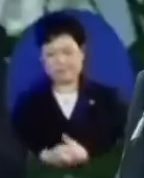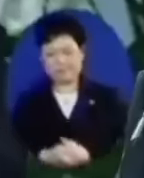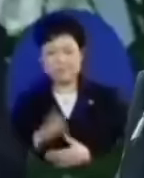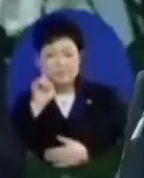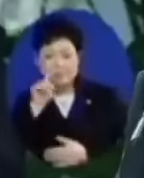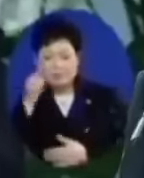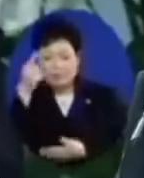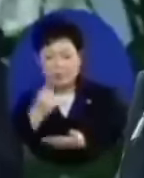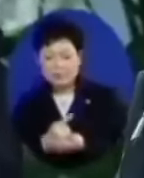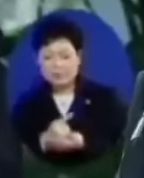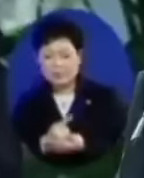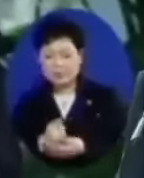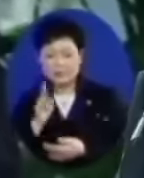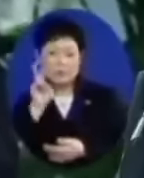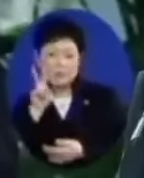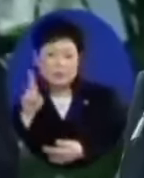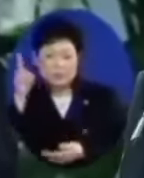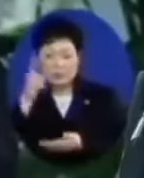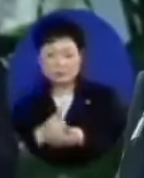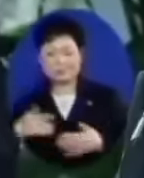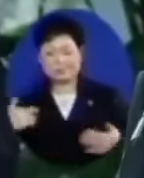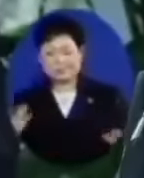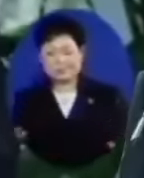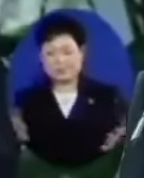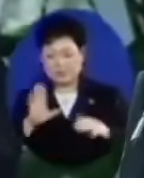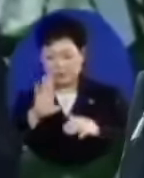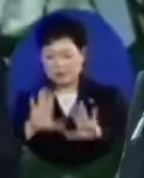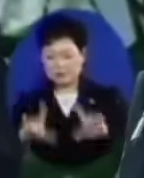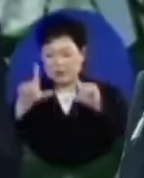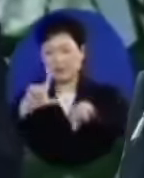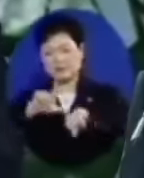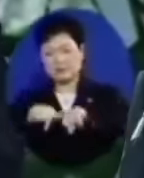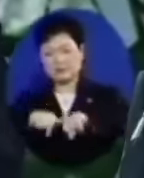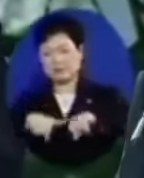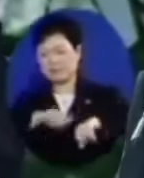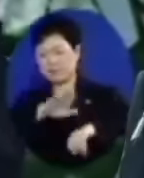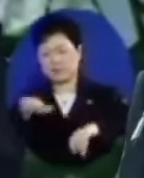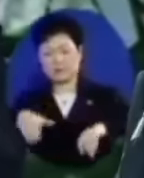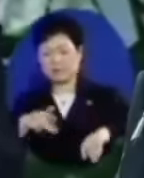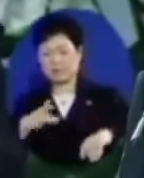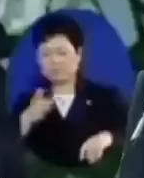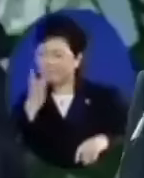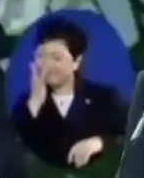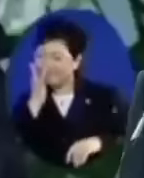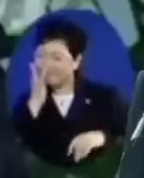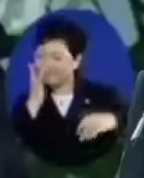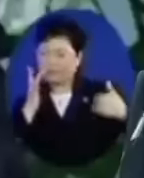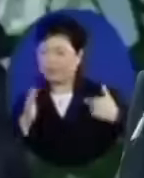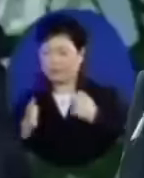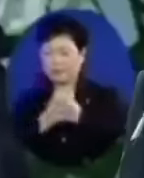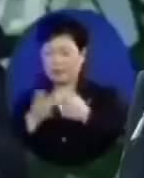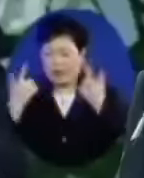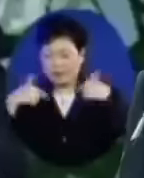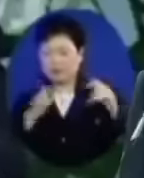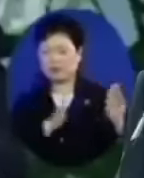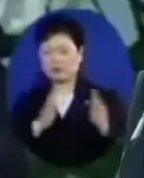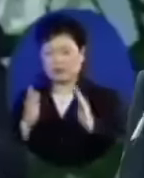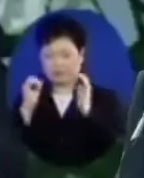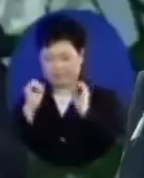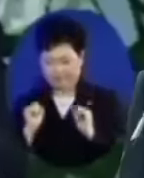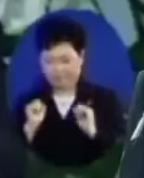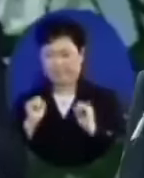내일 오실는지 모레 오실는지 몰라요. 그날과 그 시는 우리가 알지 못합니다. 그렇기 때문에 항상 준비하고 있으라는